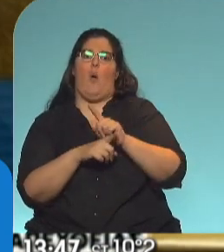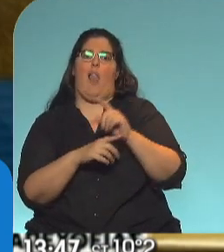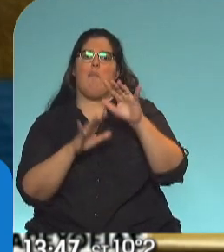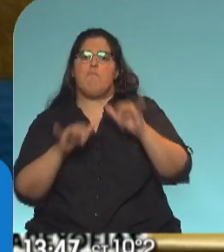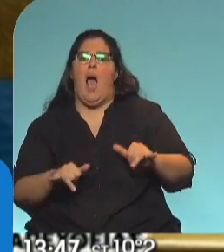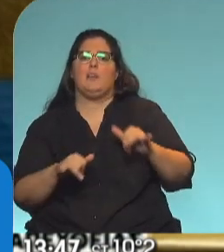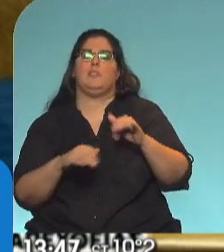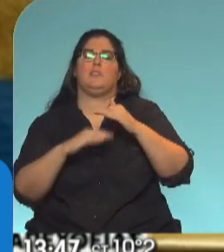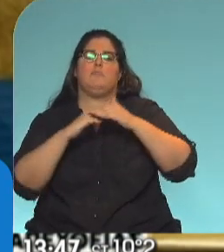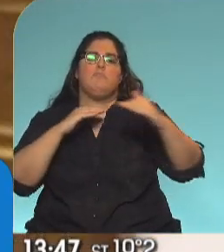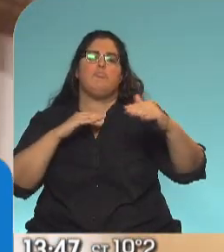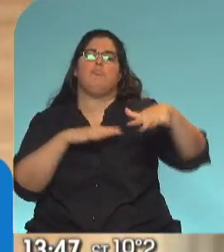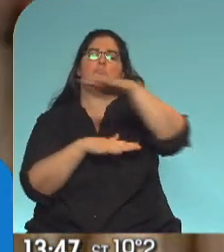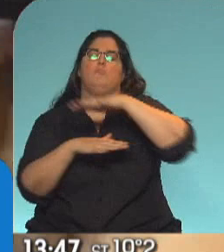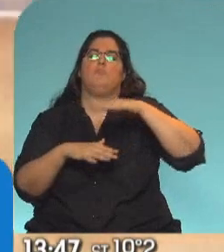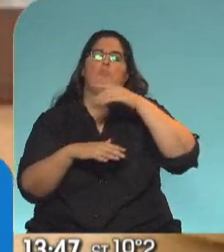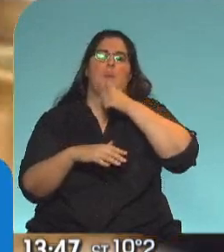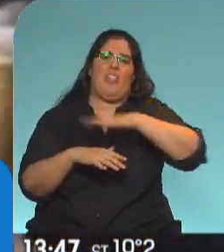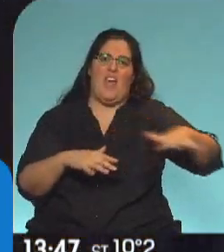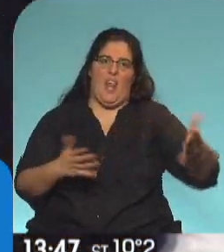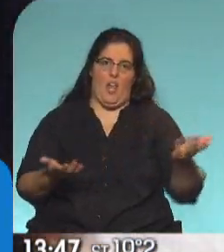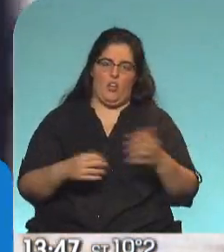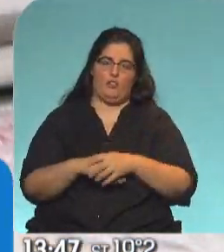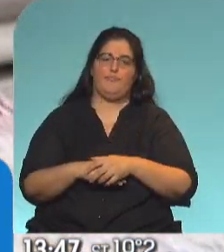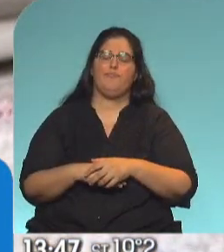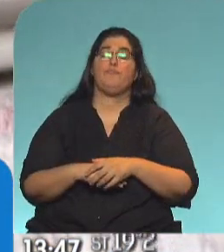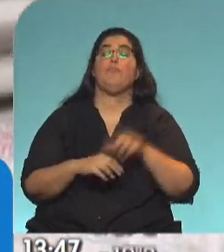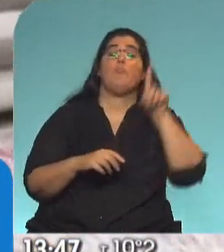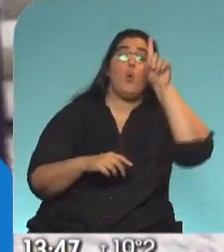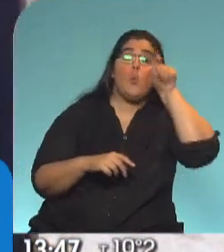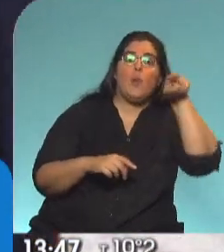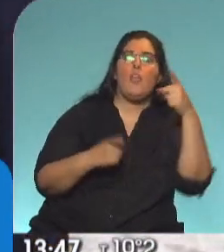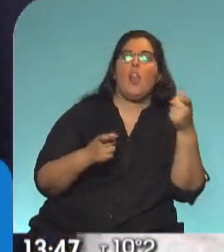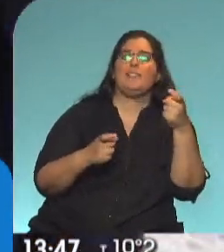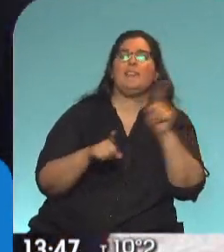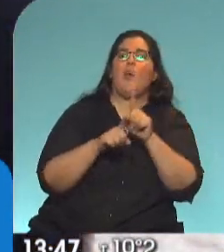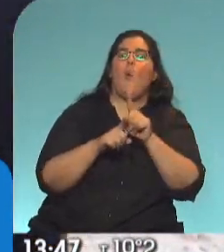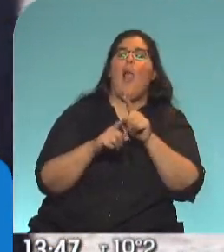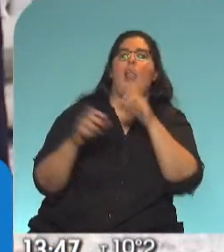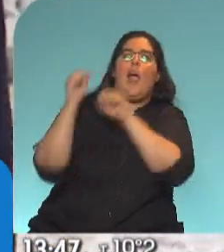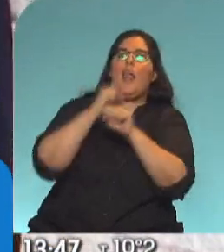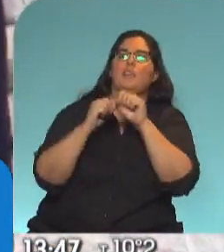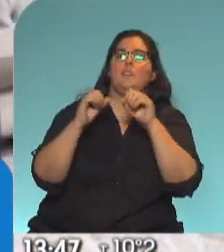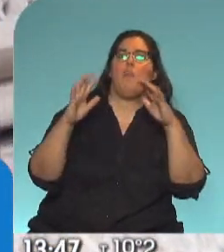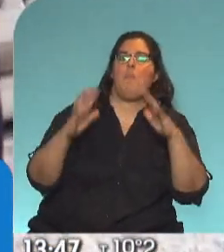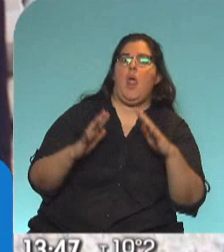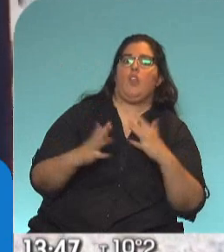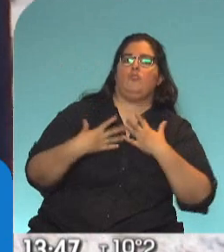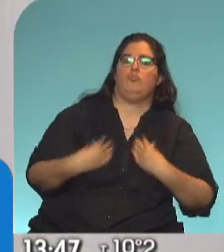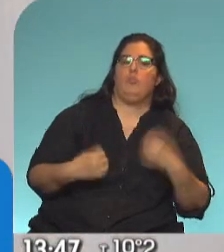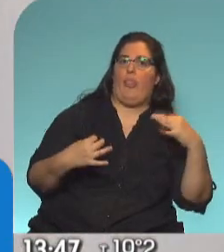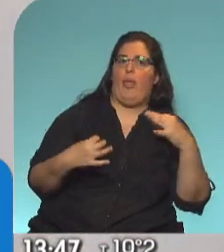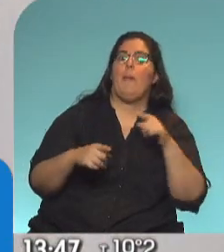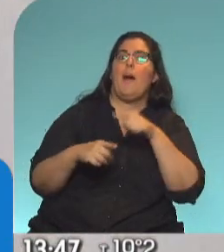σταθερότητα στην Ανατολική Μεσόγειο. Turquía, por su parte, necesita reducir las tensiones con Grecia para mejorar por esa vía